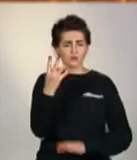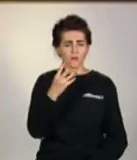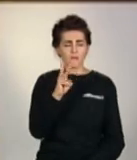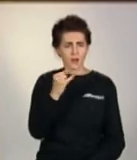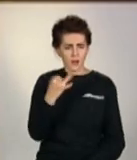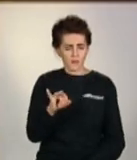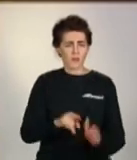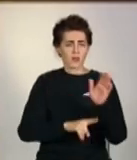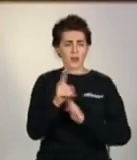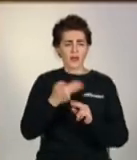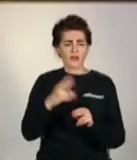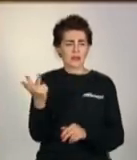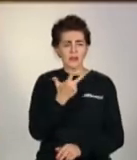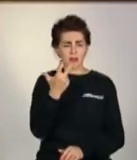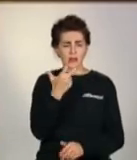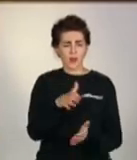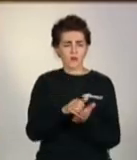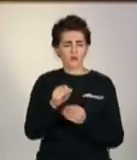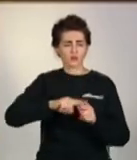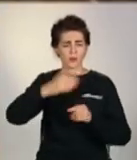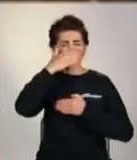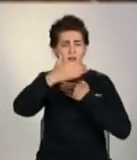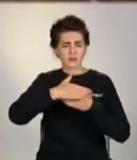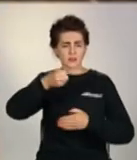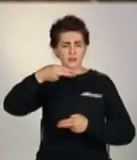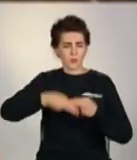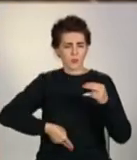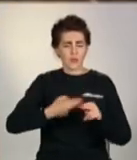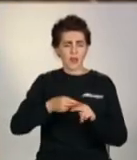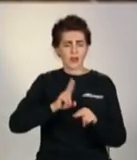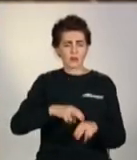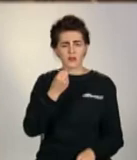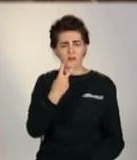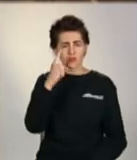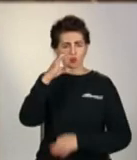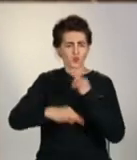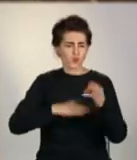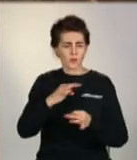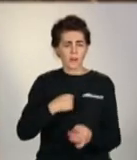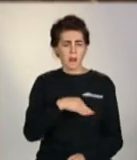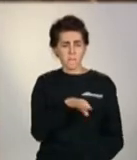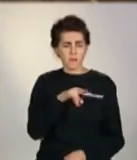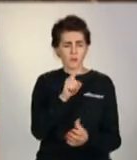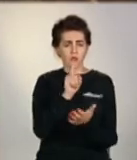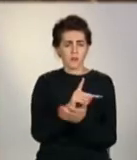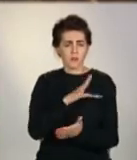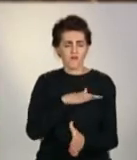капітальний ремонт третього конвертера завершується. За эти 12 суток мы должны были выполнить